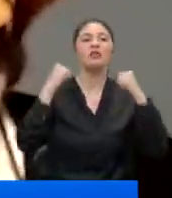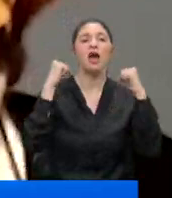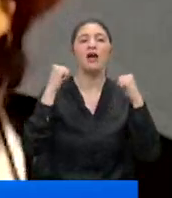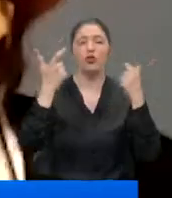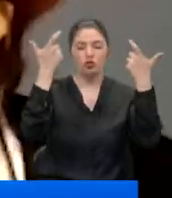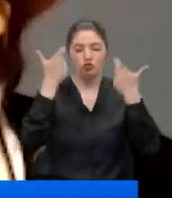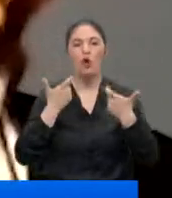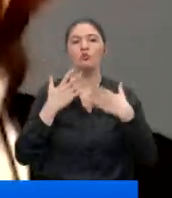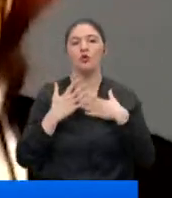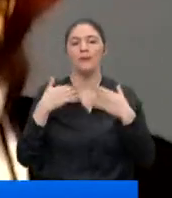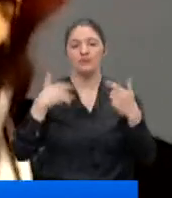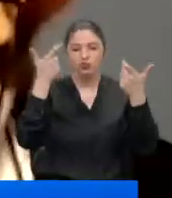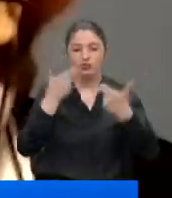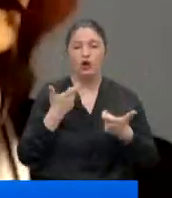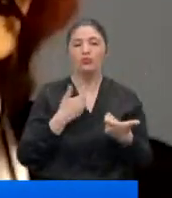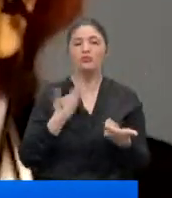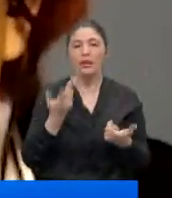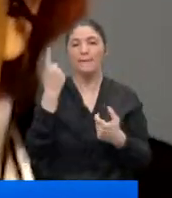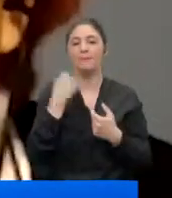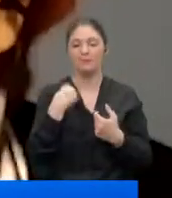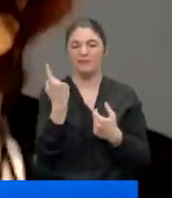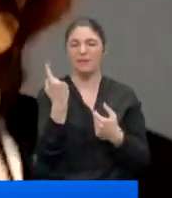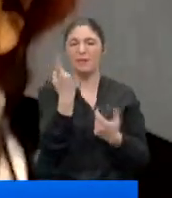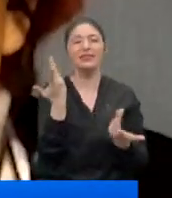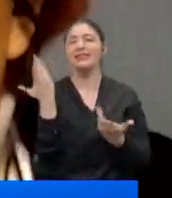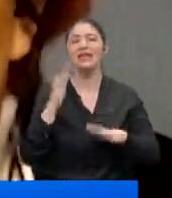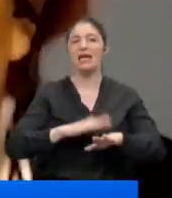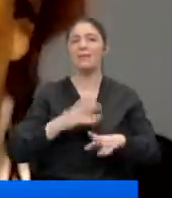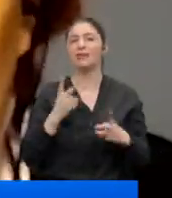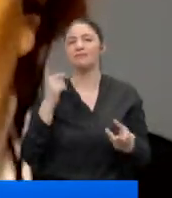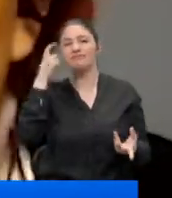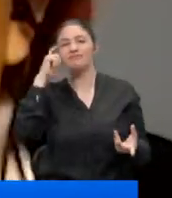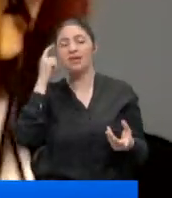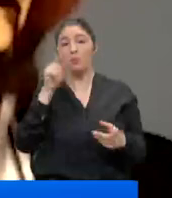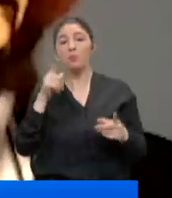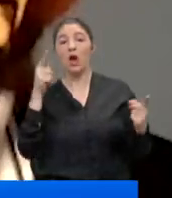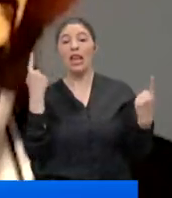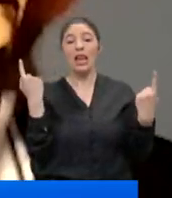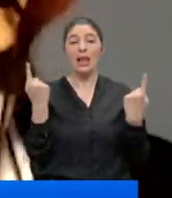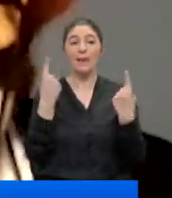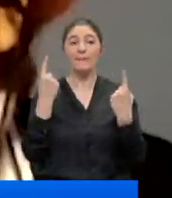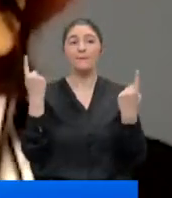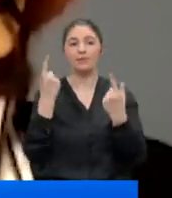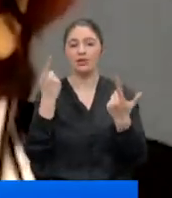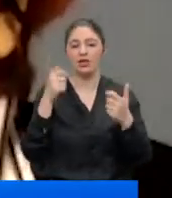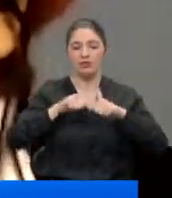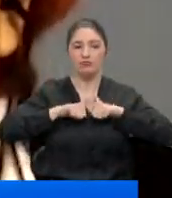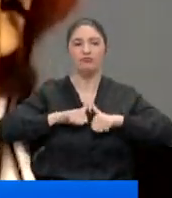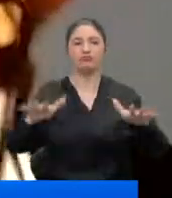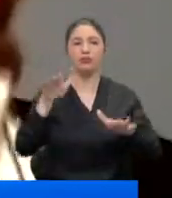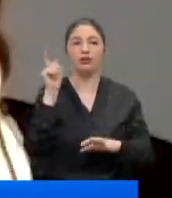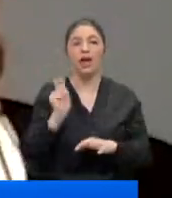taraftarların sorumluluğuyla, bizim sorumluluğumuzla biz bir nasıl yapabiliriz dedik. Ve hemen böyle bir deklarasyon